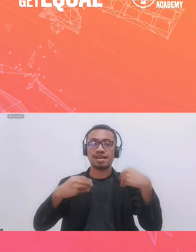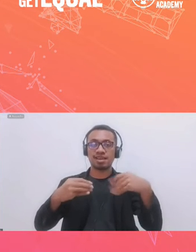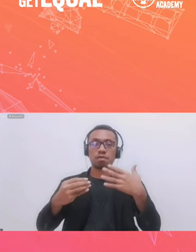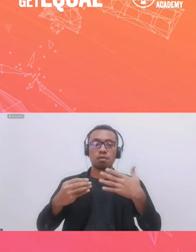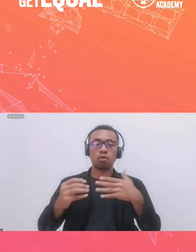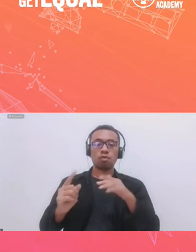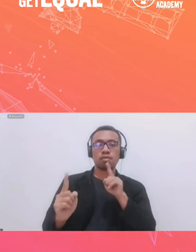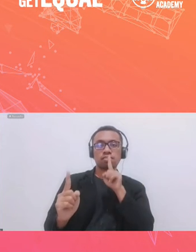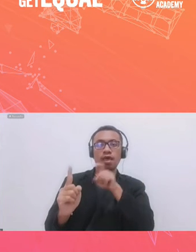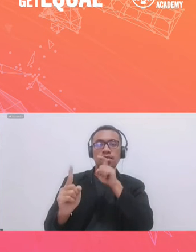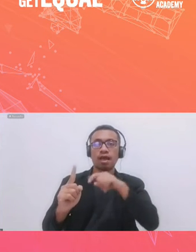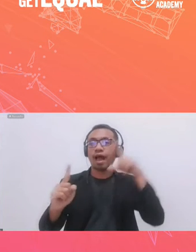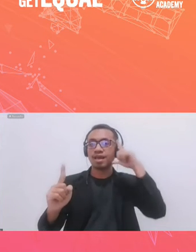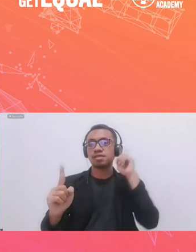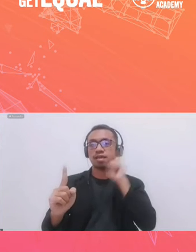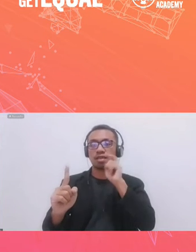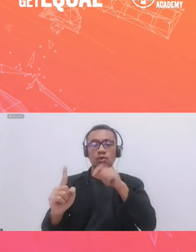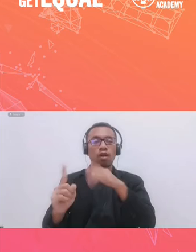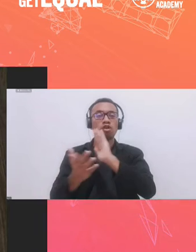tanyakan kepada Kak Angki.